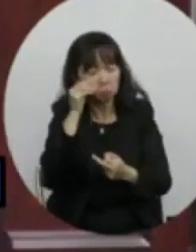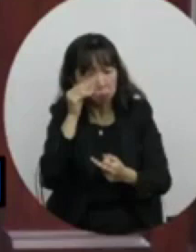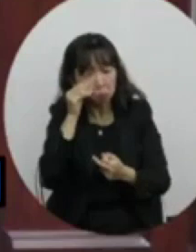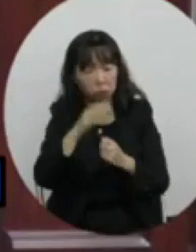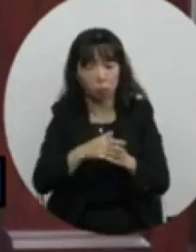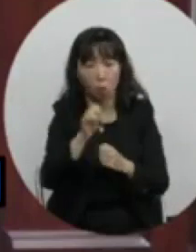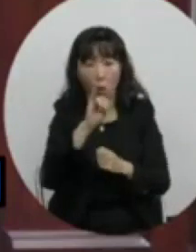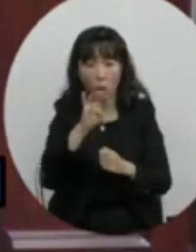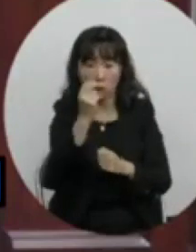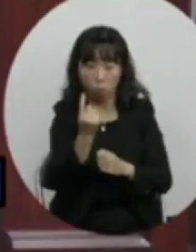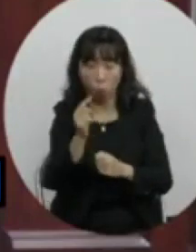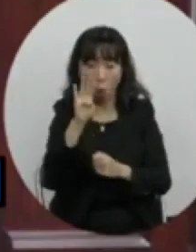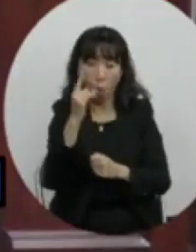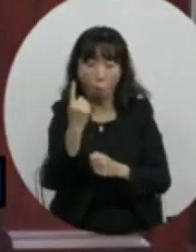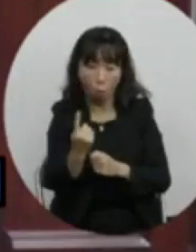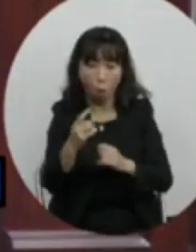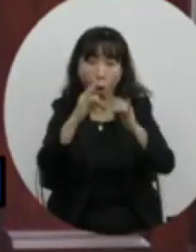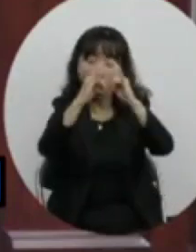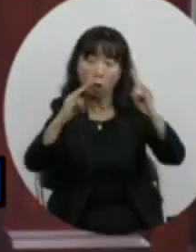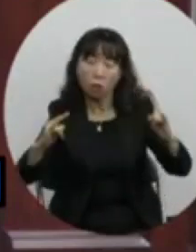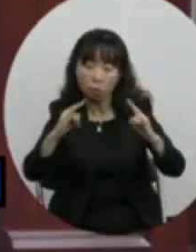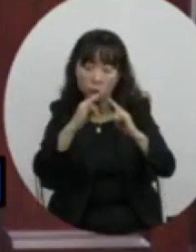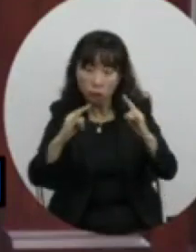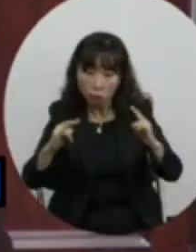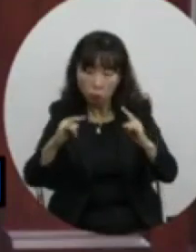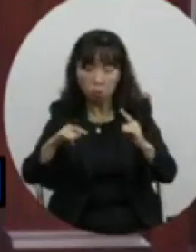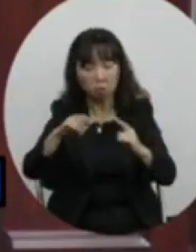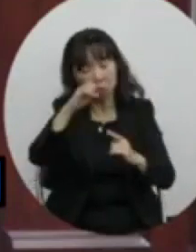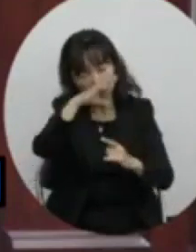주변은 그나마 있는 캠핑장도 거의